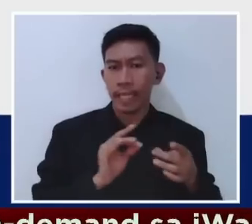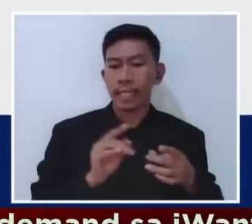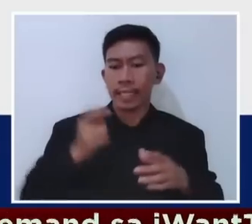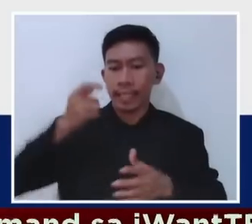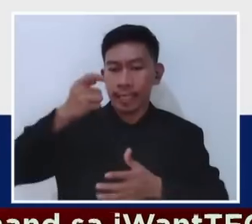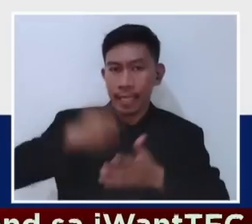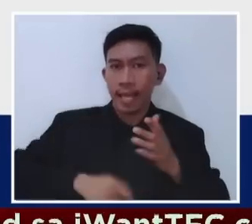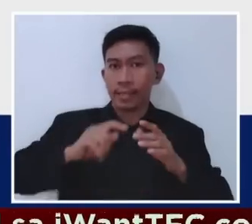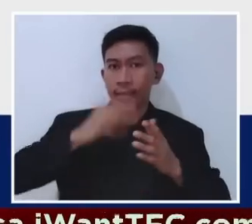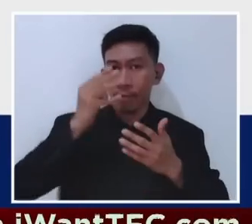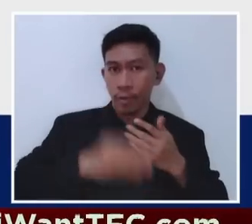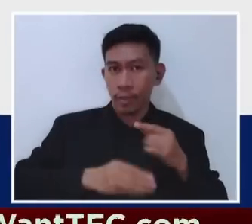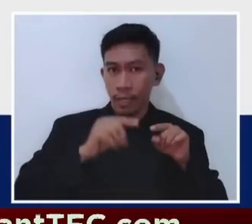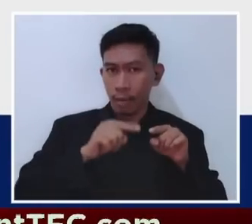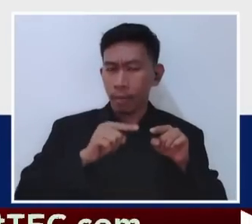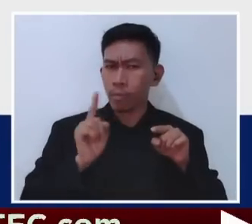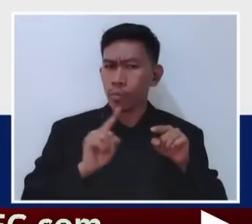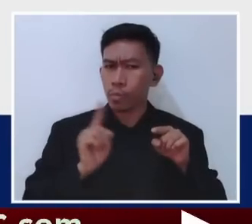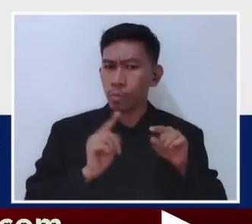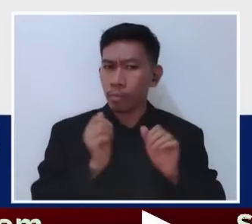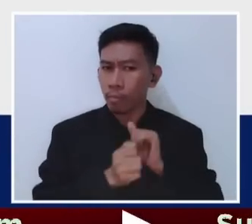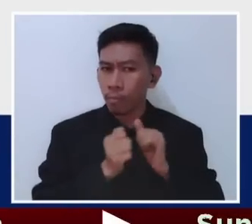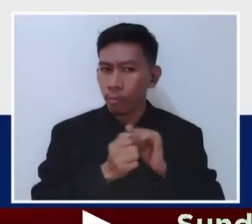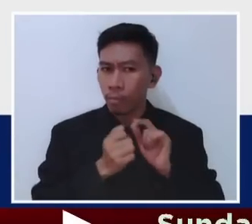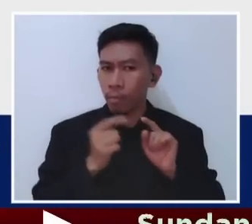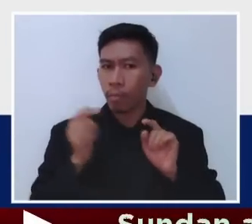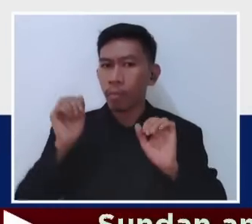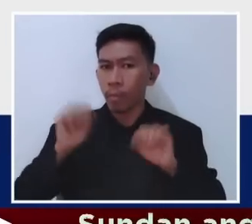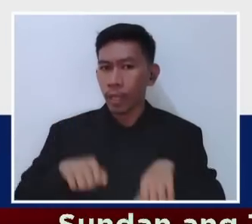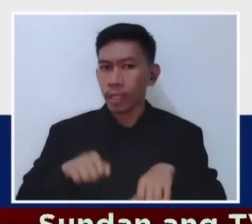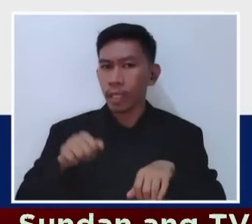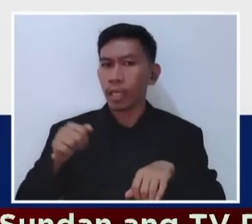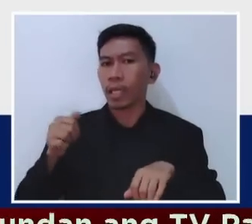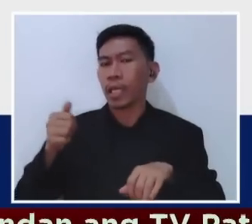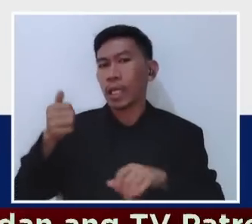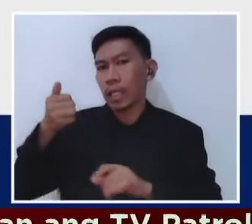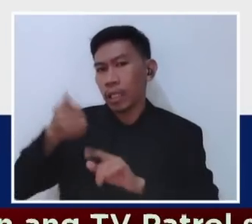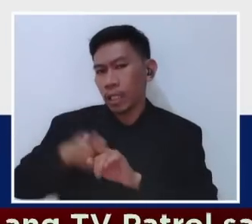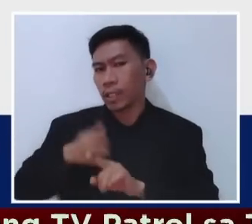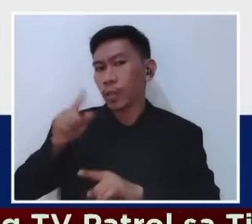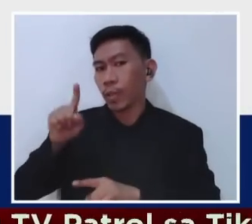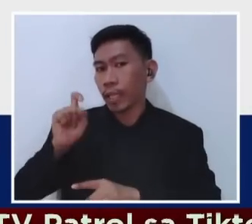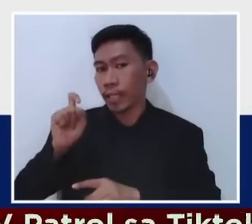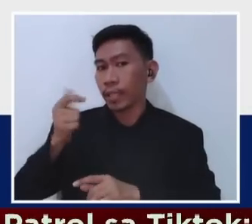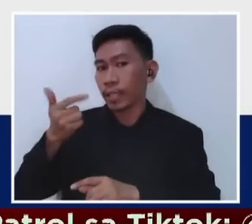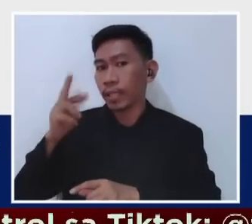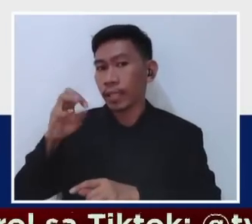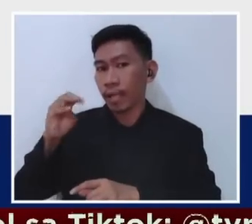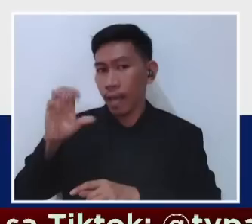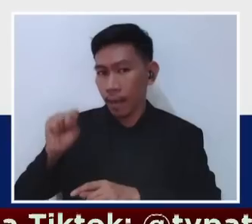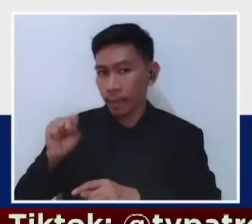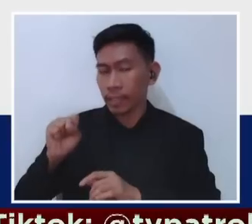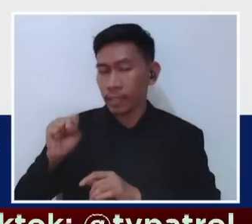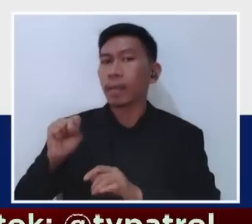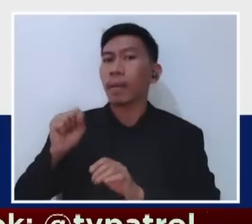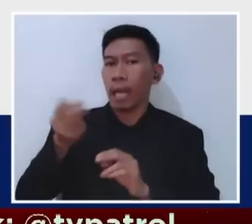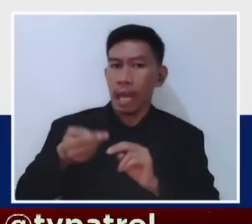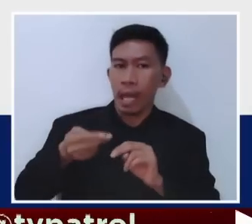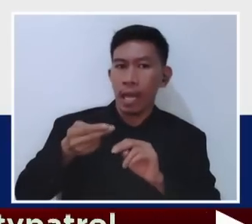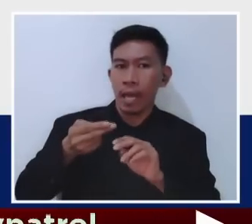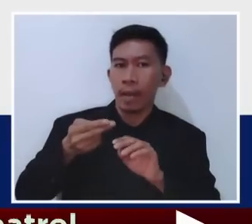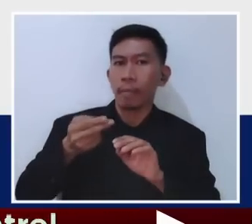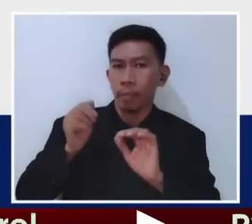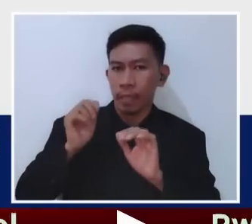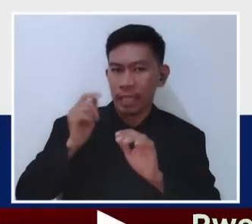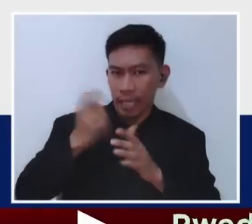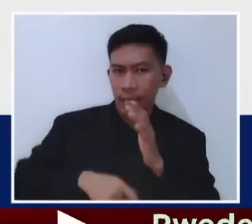balak patawan ng karagdagang 10 piso kada 100 grams o 10 piso kada 100 milliliters na buwis ang mga